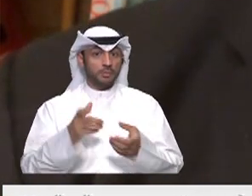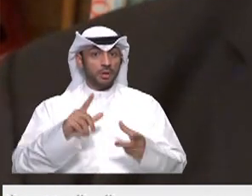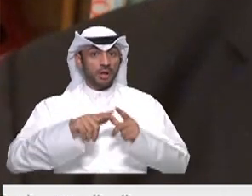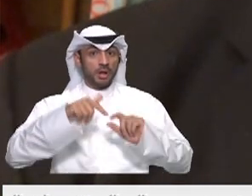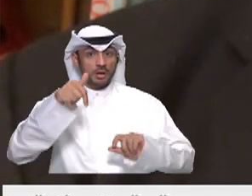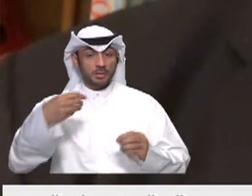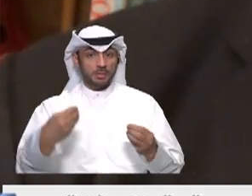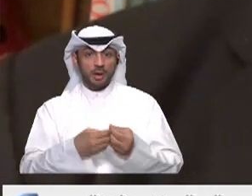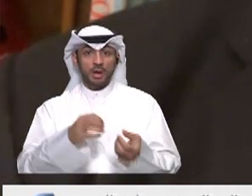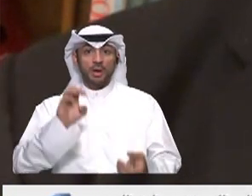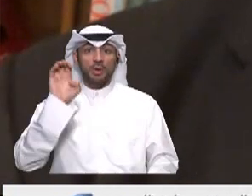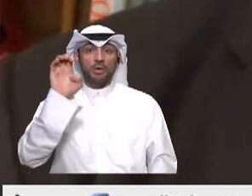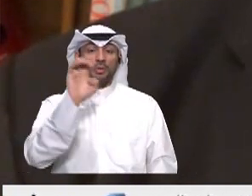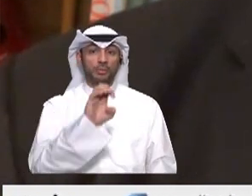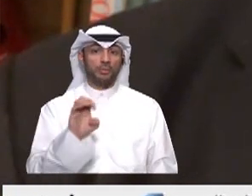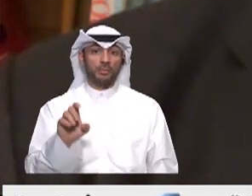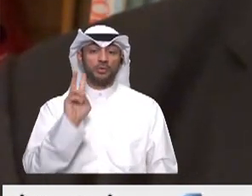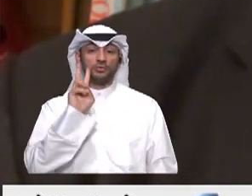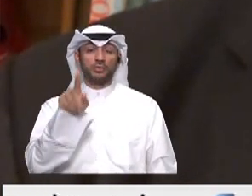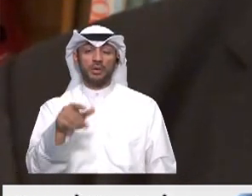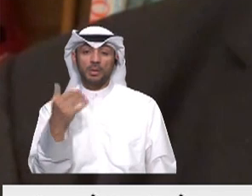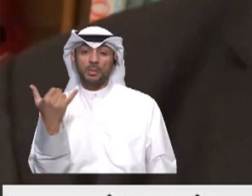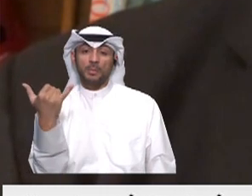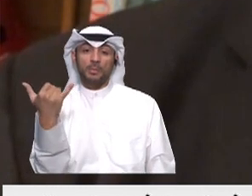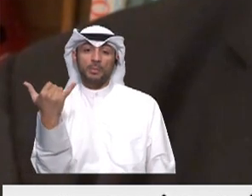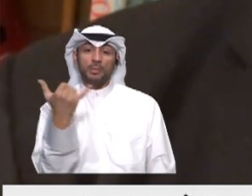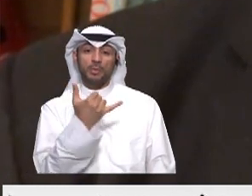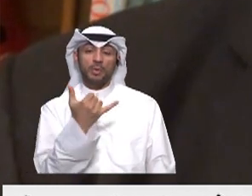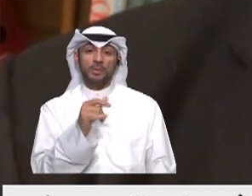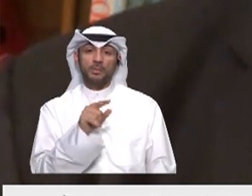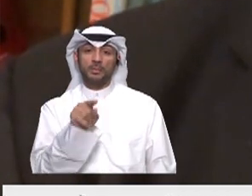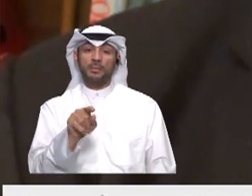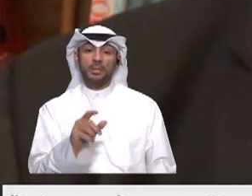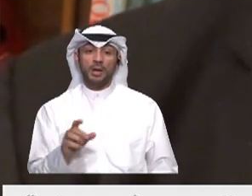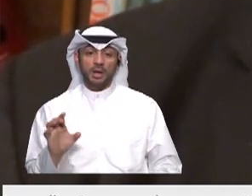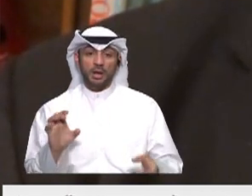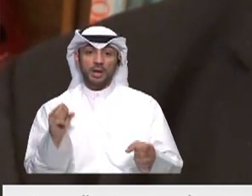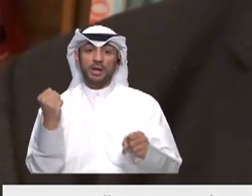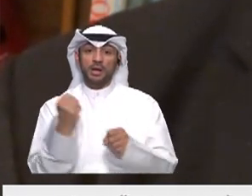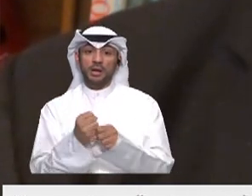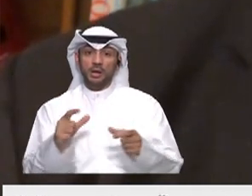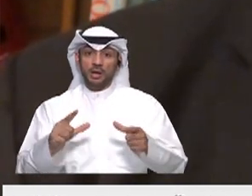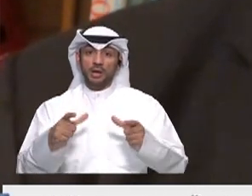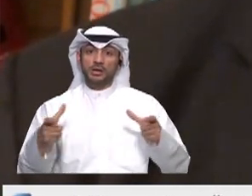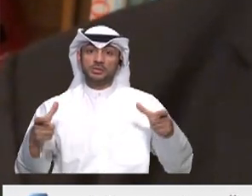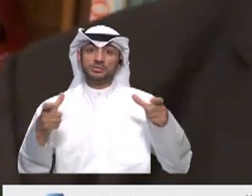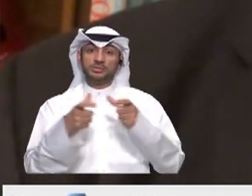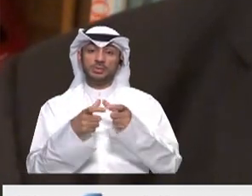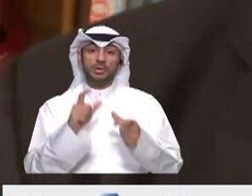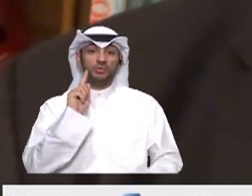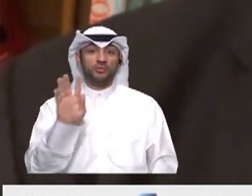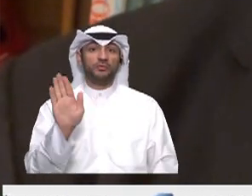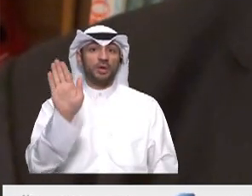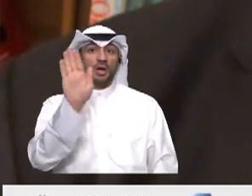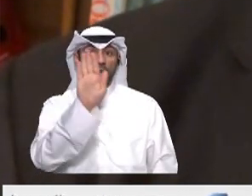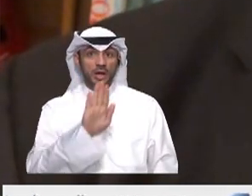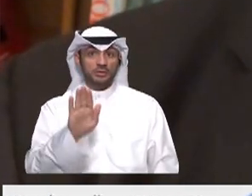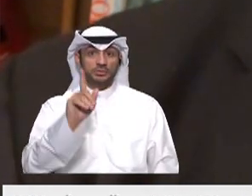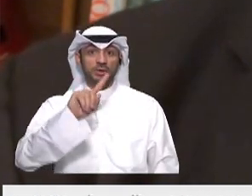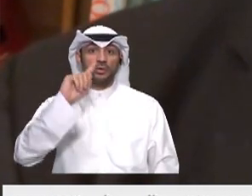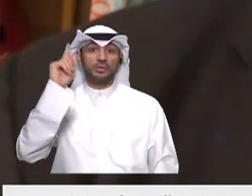ما هي أهمية هذه القمة وما الذي تعنيه في ظل التحديات الإقليمية والدولية المتزايدة؟